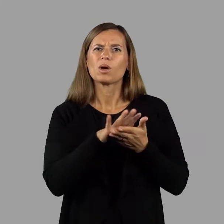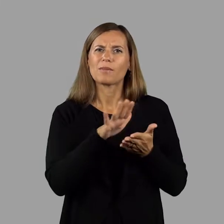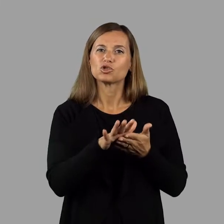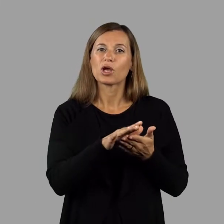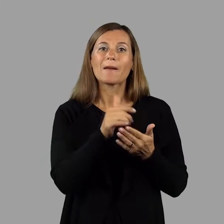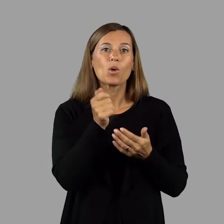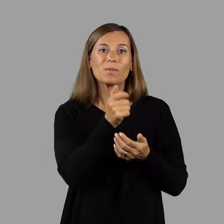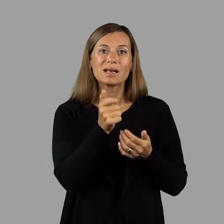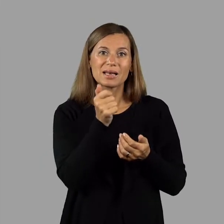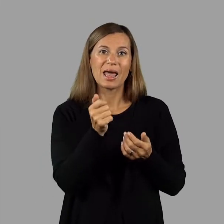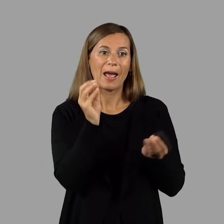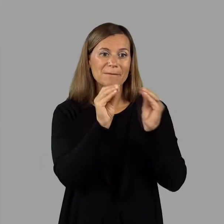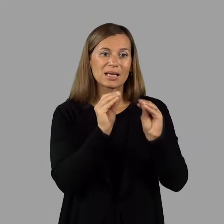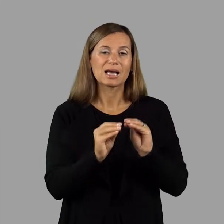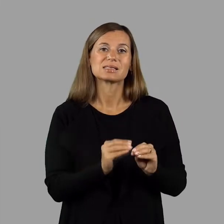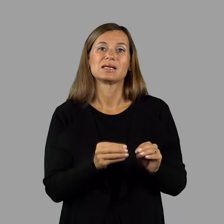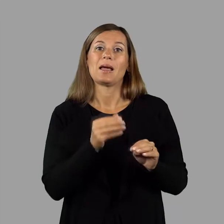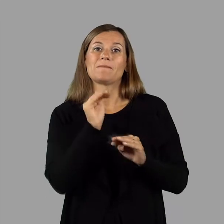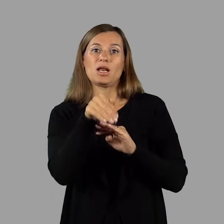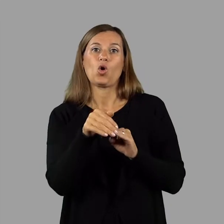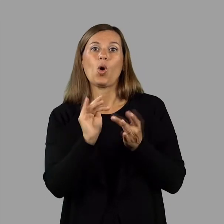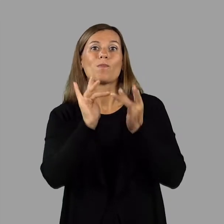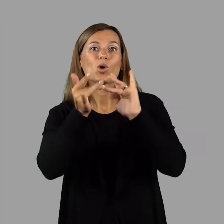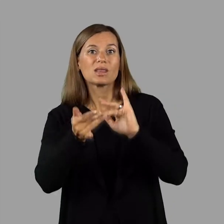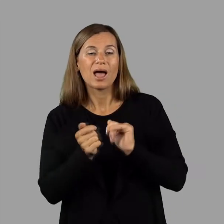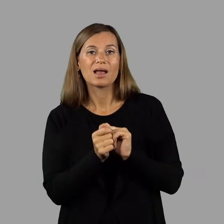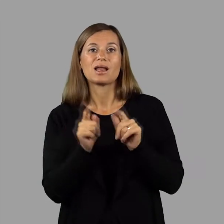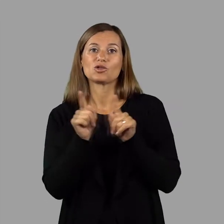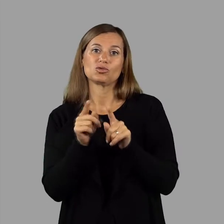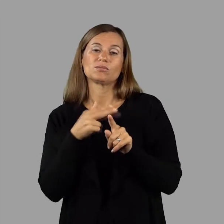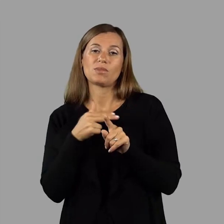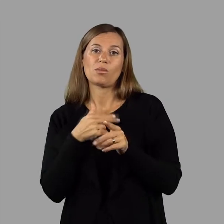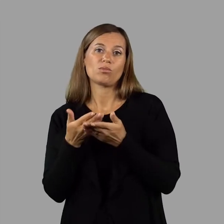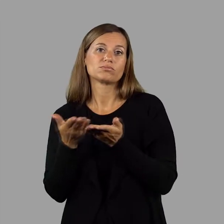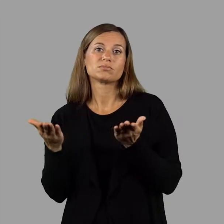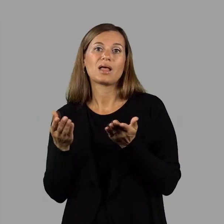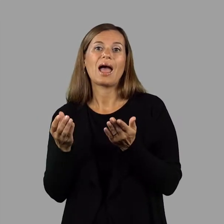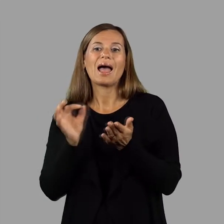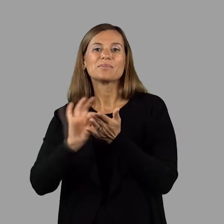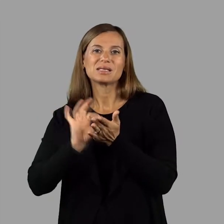mobilne aplikacije, preko portala in na voljo tudi administratorski portal.